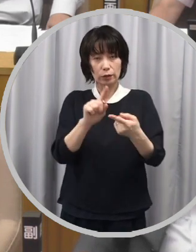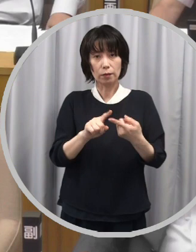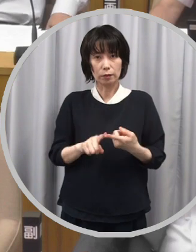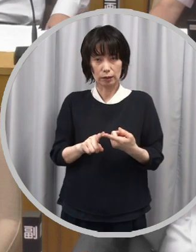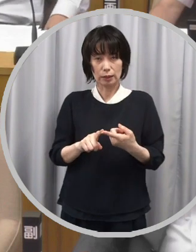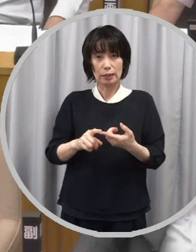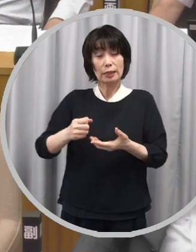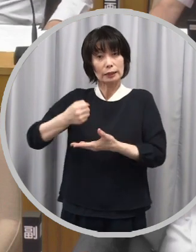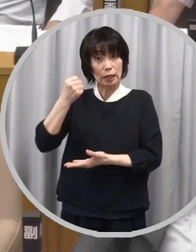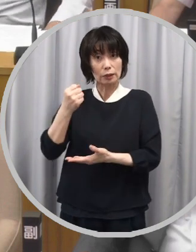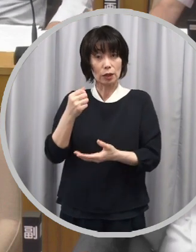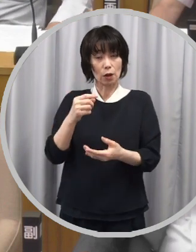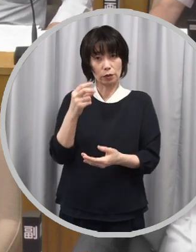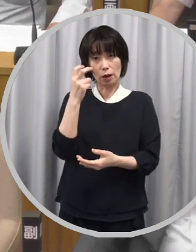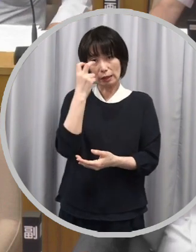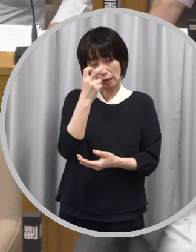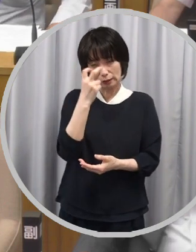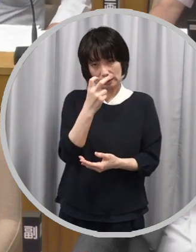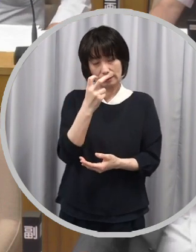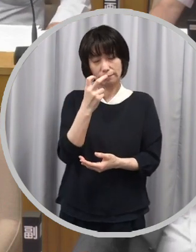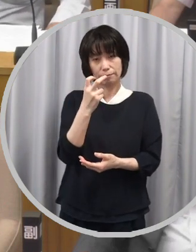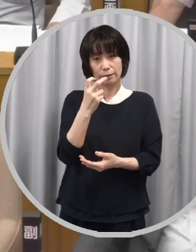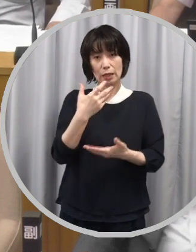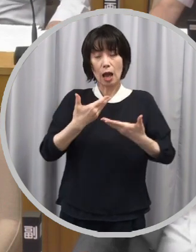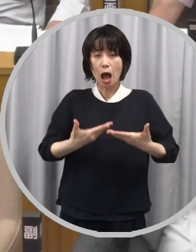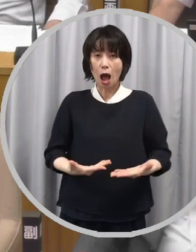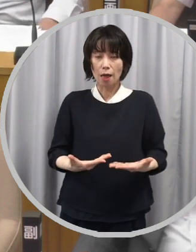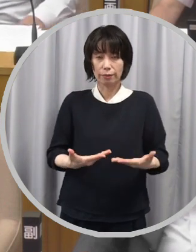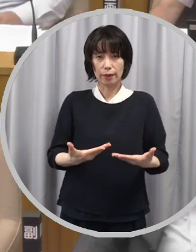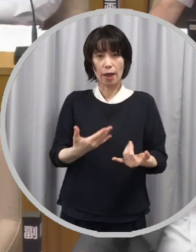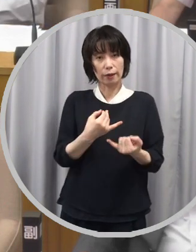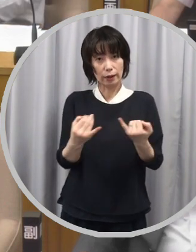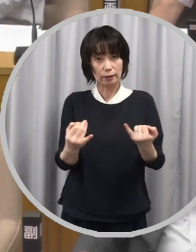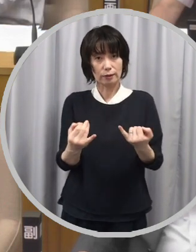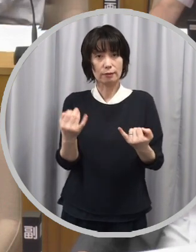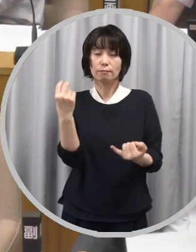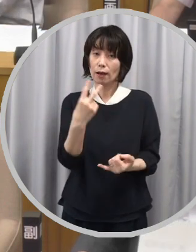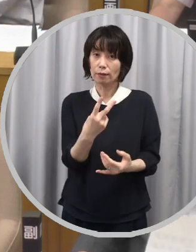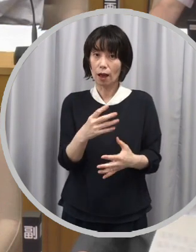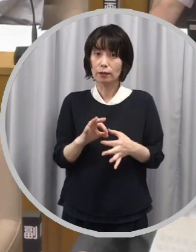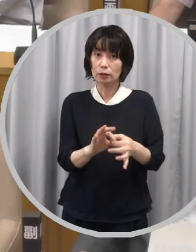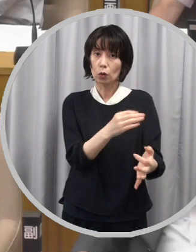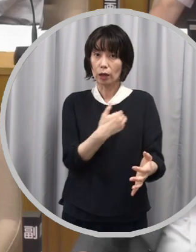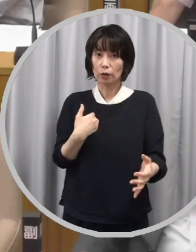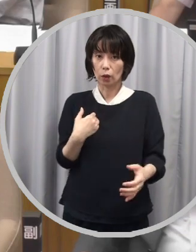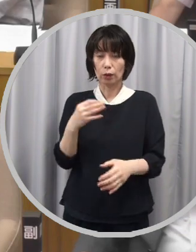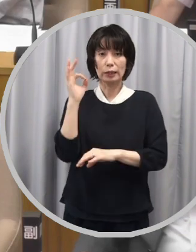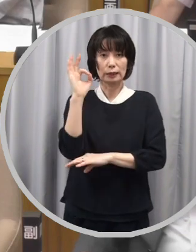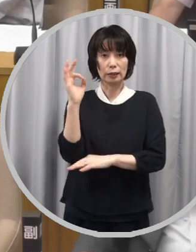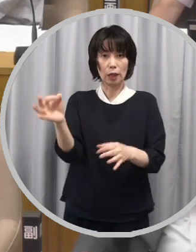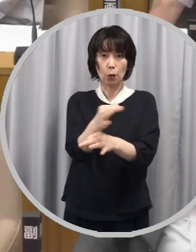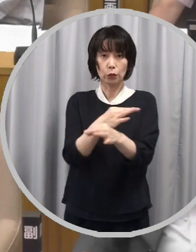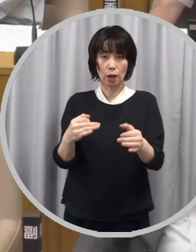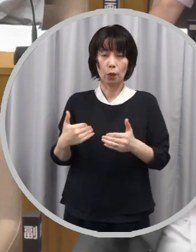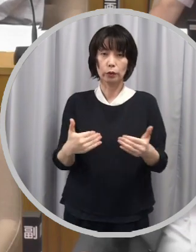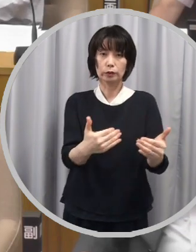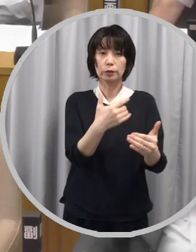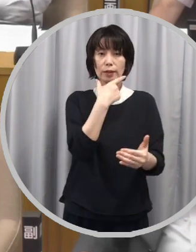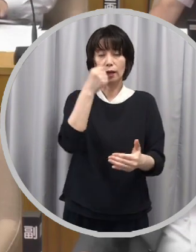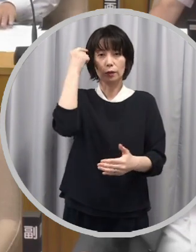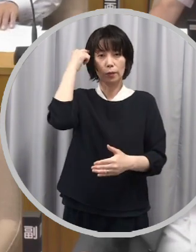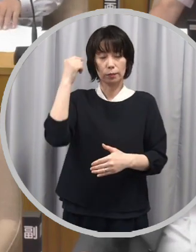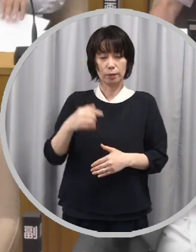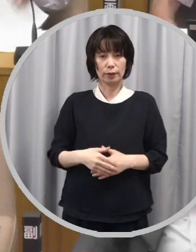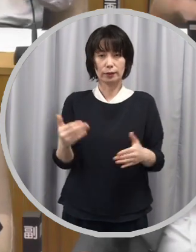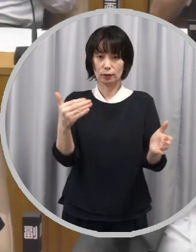私有財産の適正管理など、安定的かつ持続可能な財政運営を進めてまい